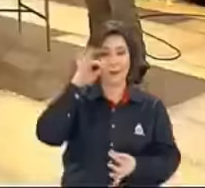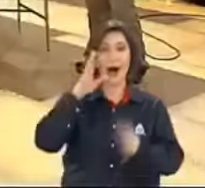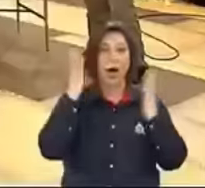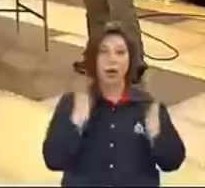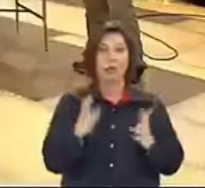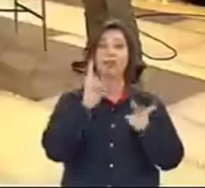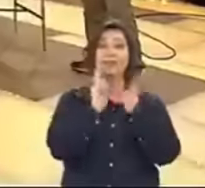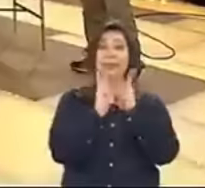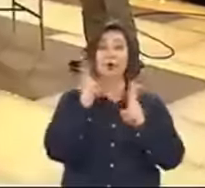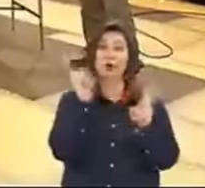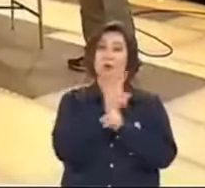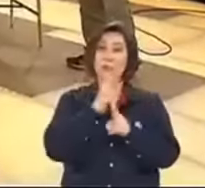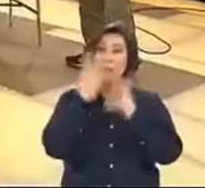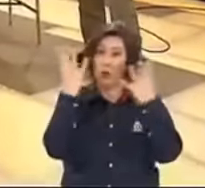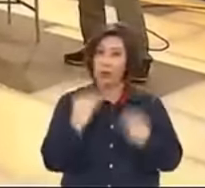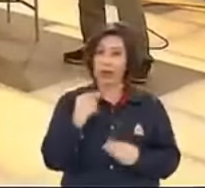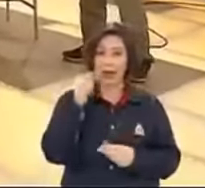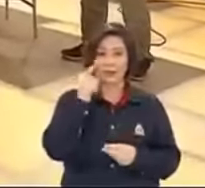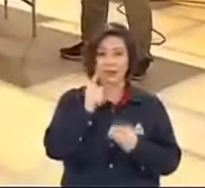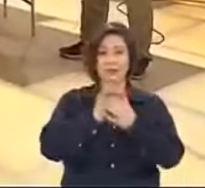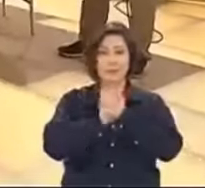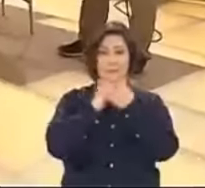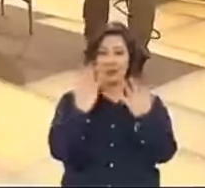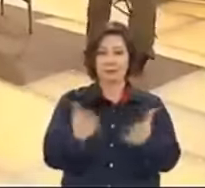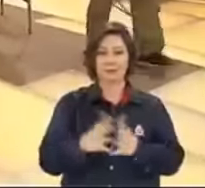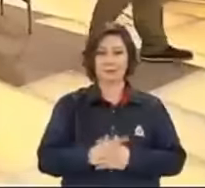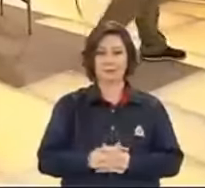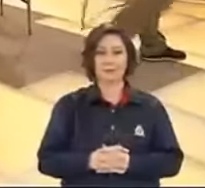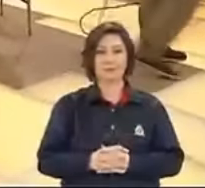artık stand-up'ına gülünecek olan adamdır. Seni tebrik ediyorum